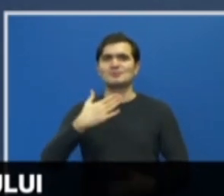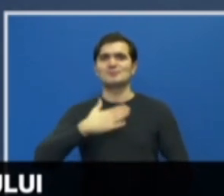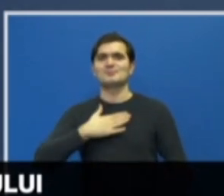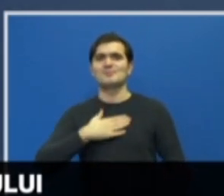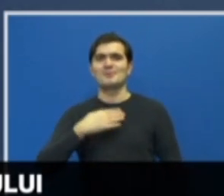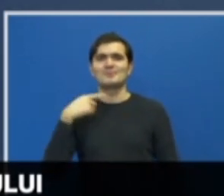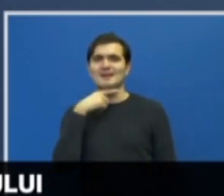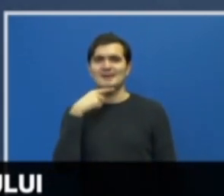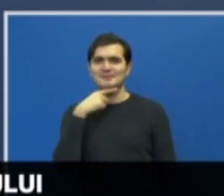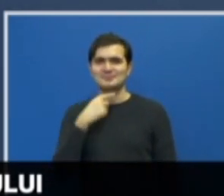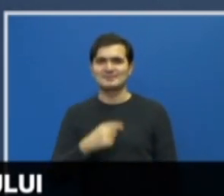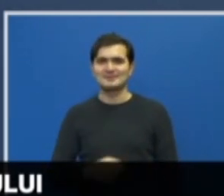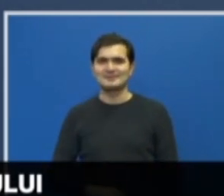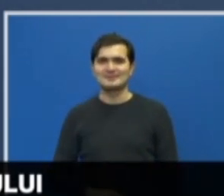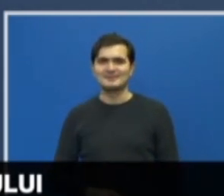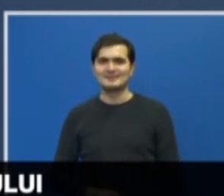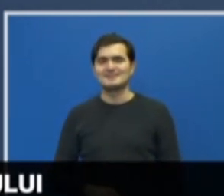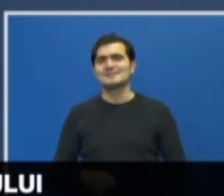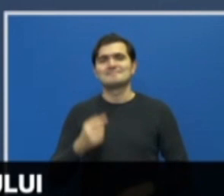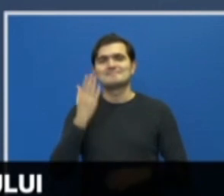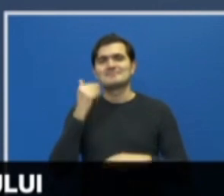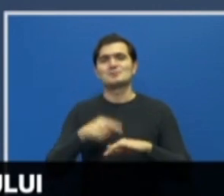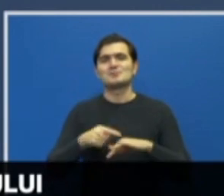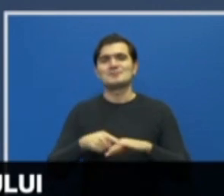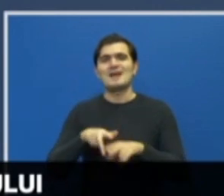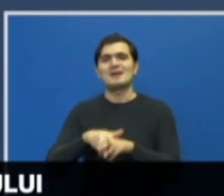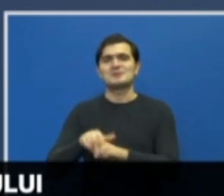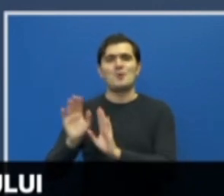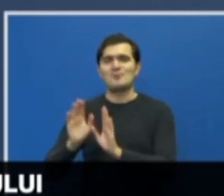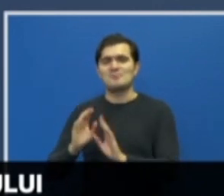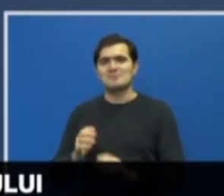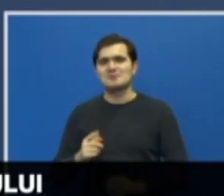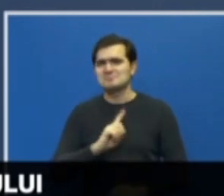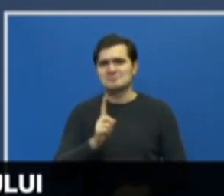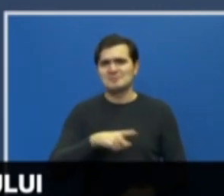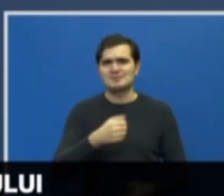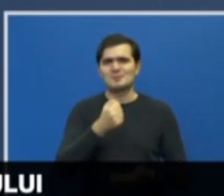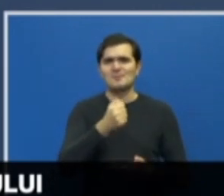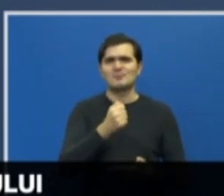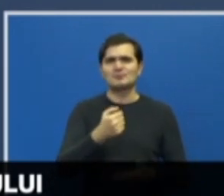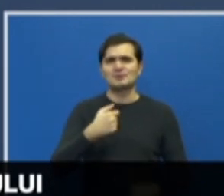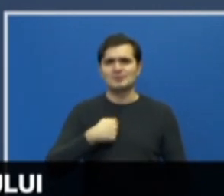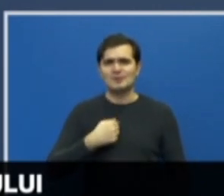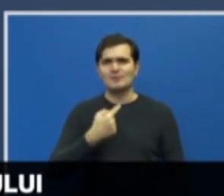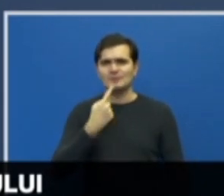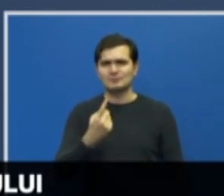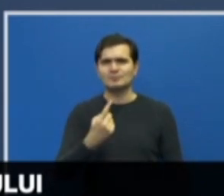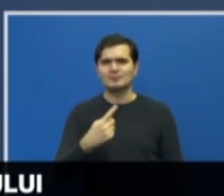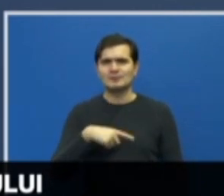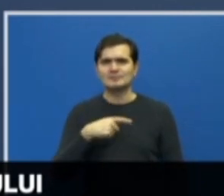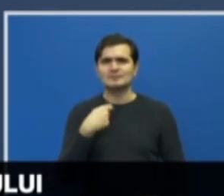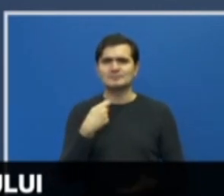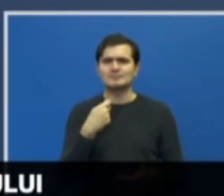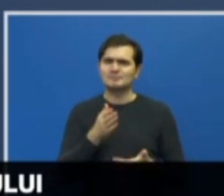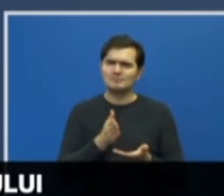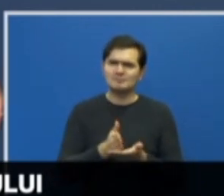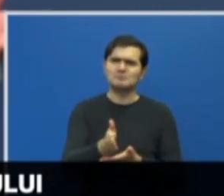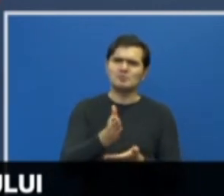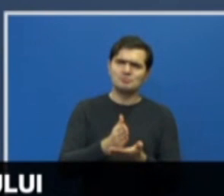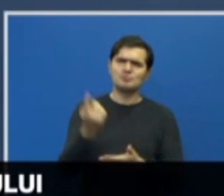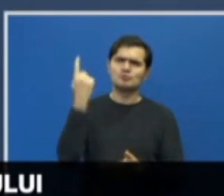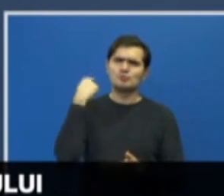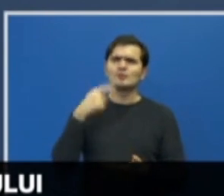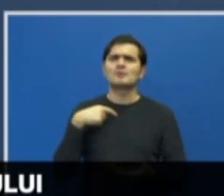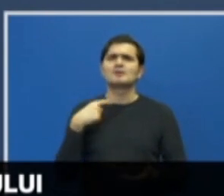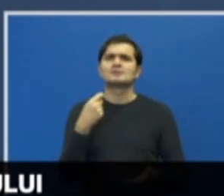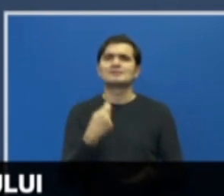personal, ziceam. Soția se ocupă. Nu este un buget. Eu sunt, vă aduc aminte, salariat de întotdeauna. Am